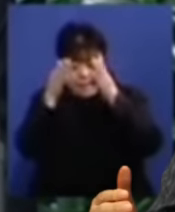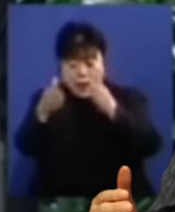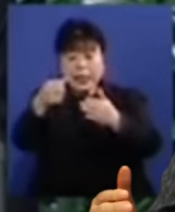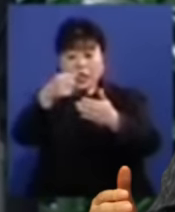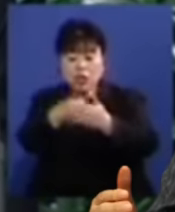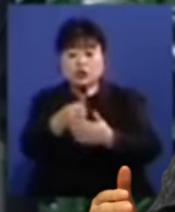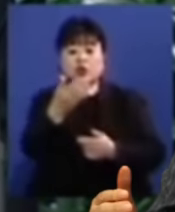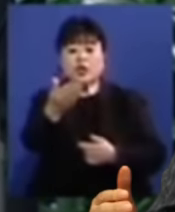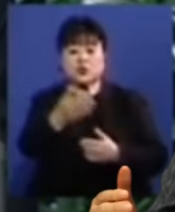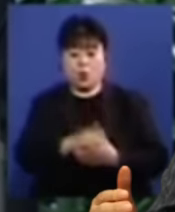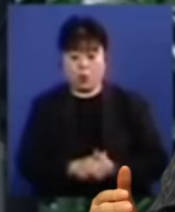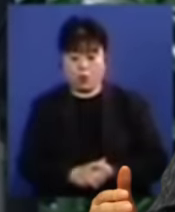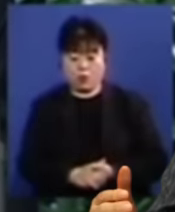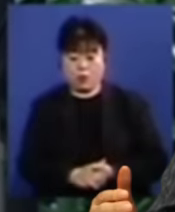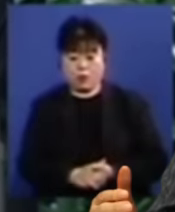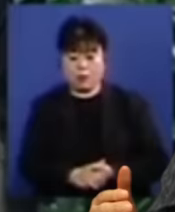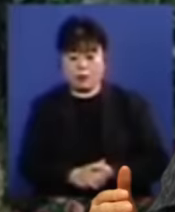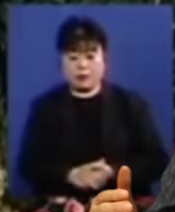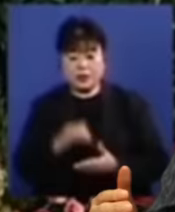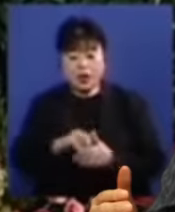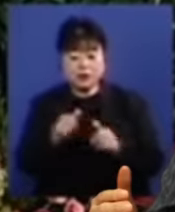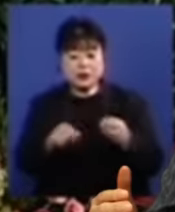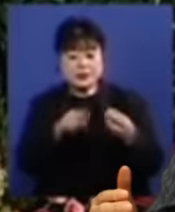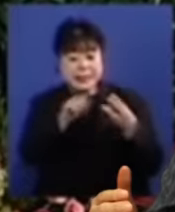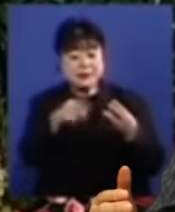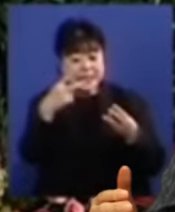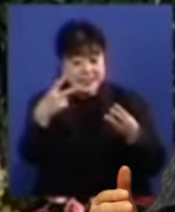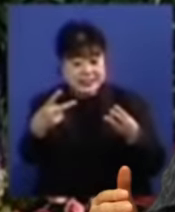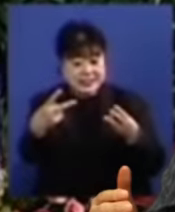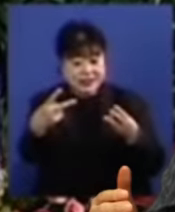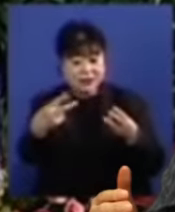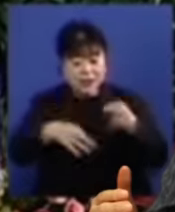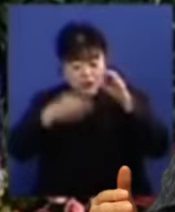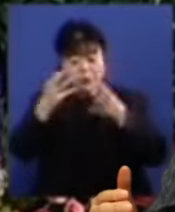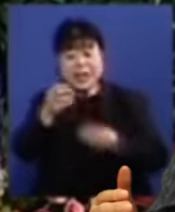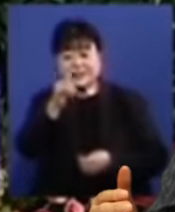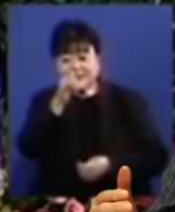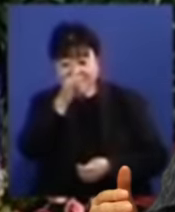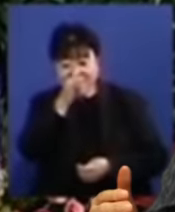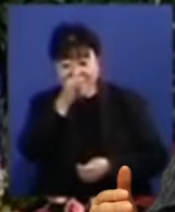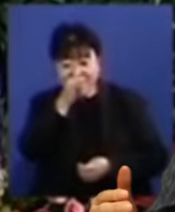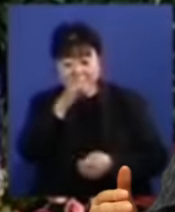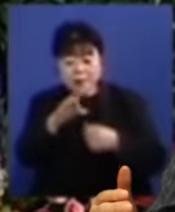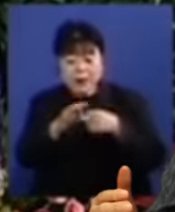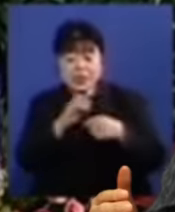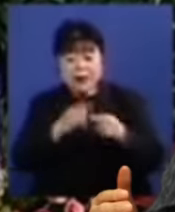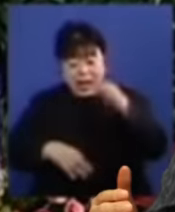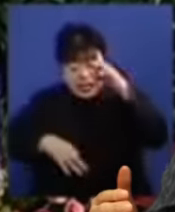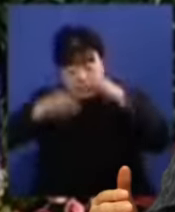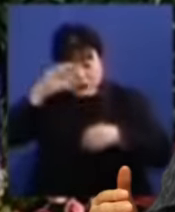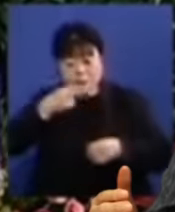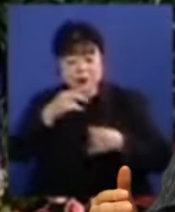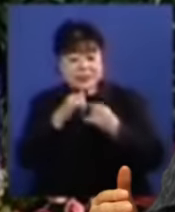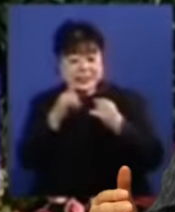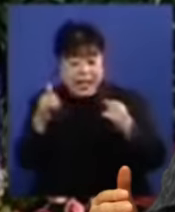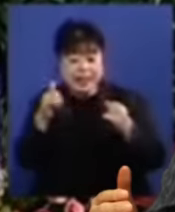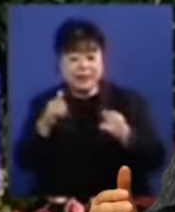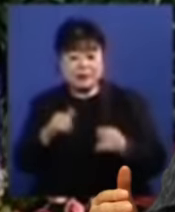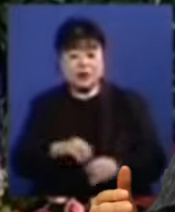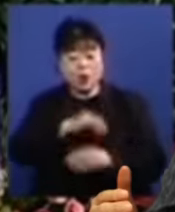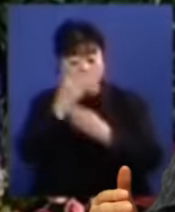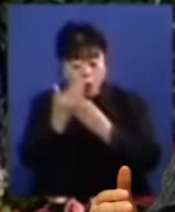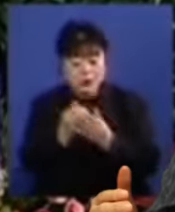결정하는 것입니다. 야고보서 3장 2절에 우리가 다 실수가 많으니 만일 말에 실수가 없는 자라면